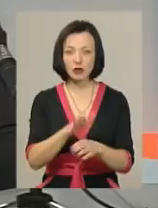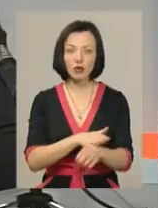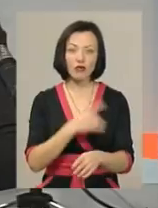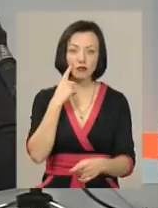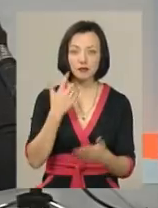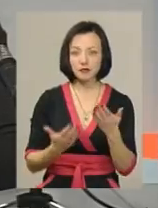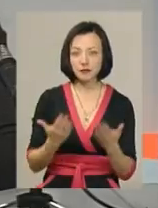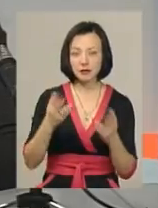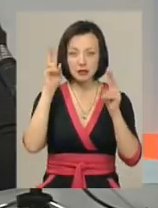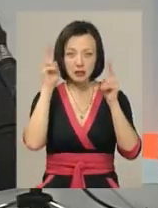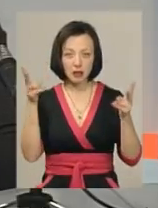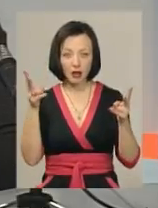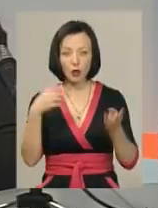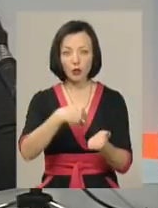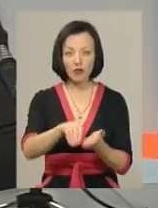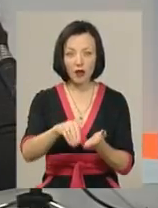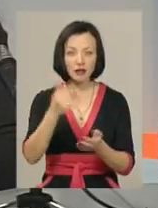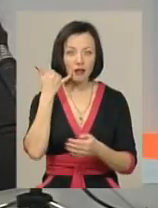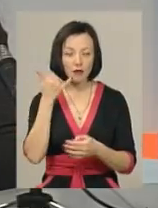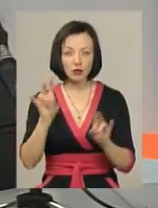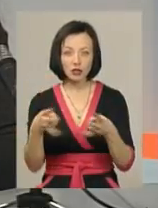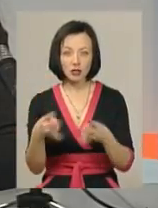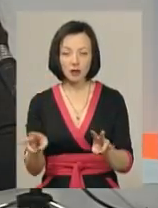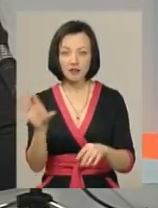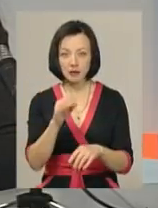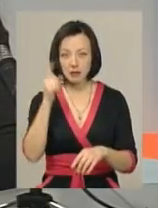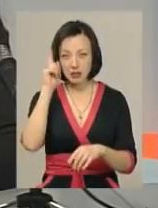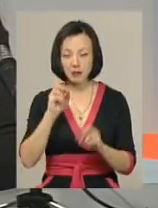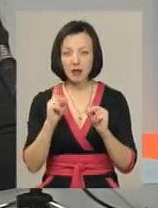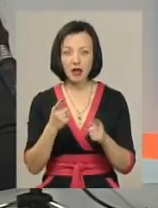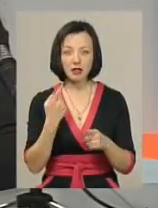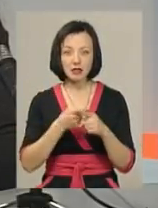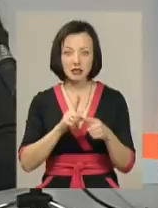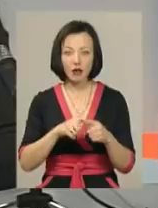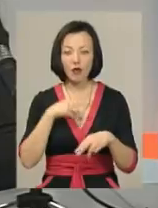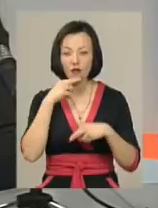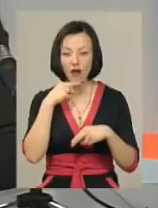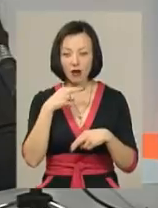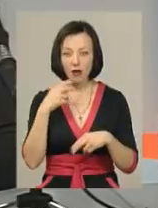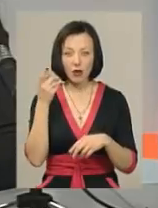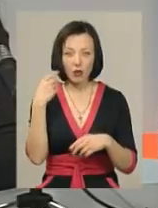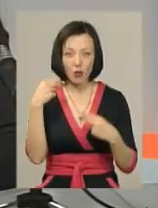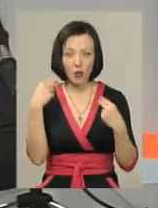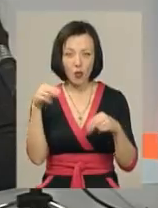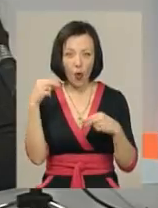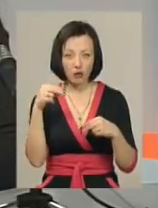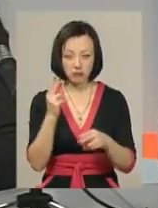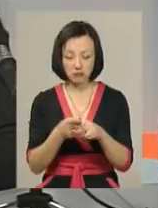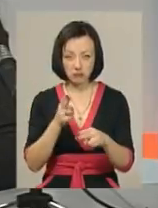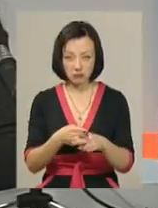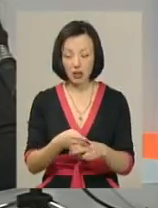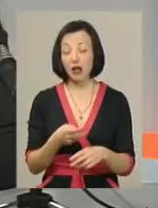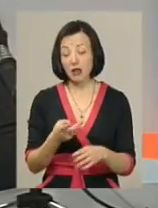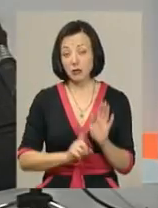коливалися вони не знали купувати цей телефон чи ні тому що всі ми знаємо як це відволікає увагу дитини під час уроку але і